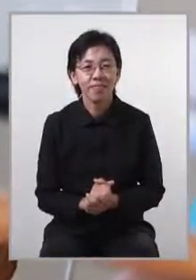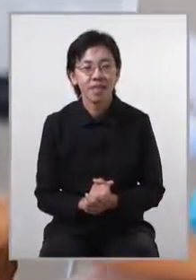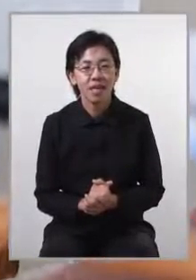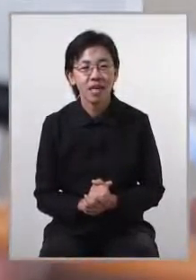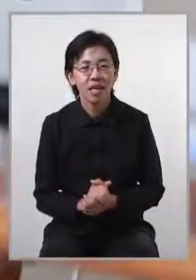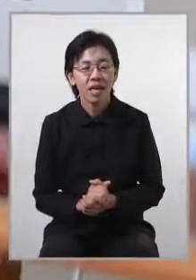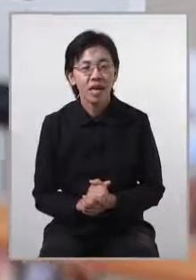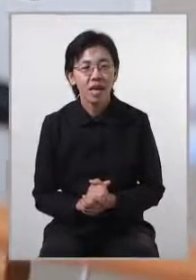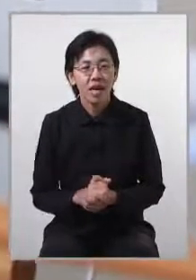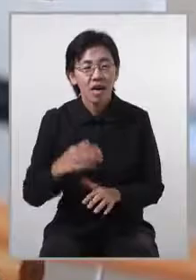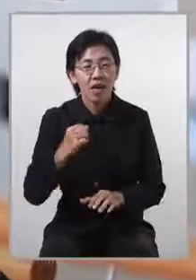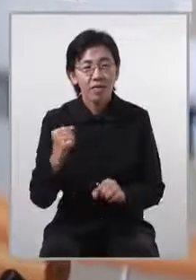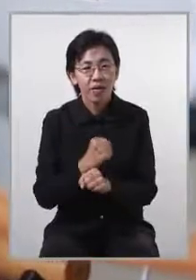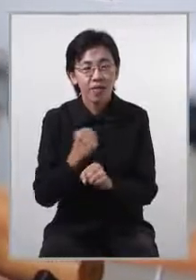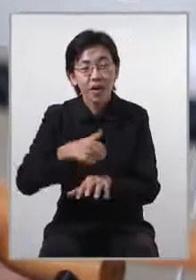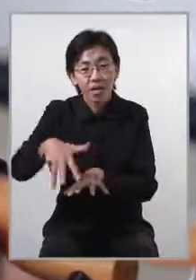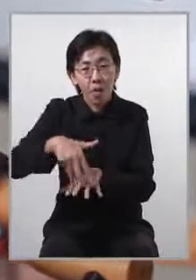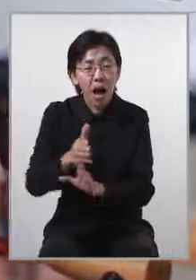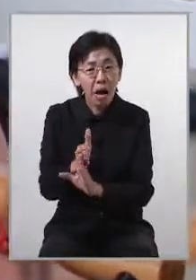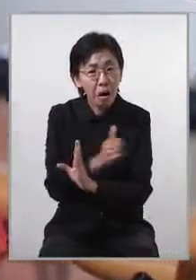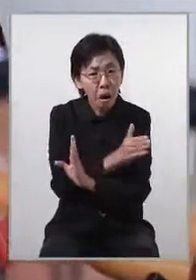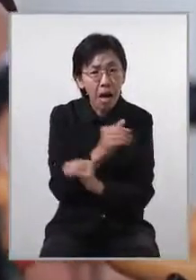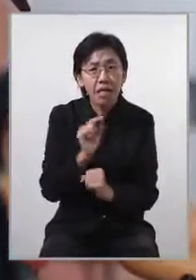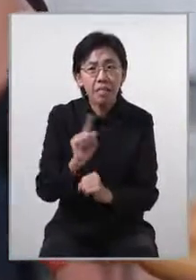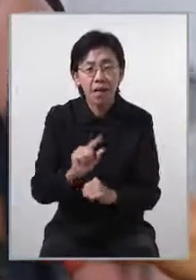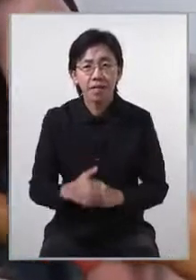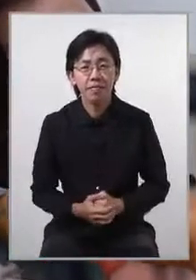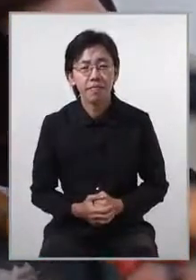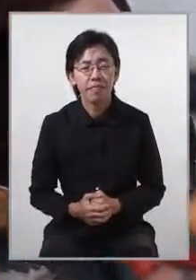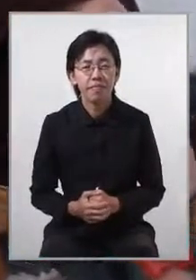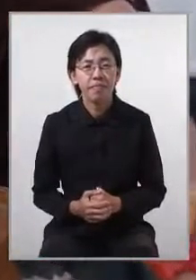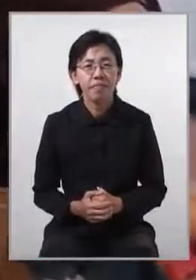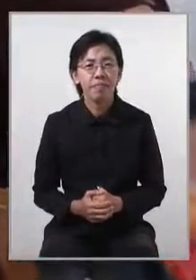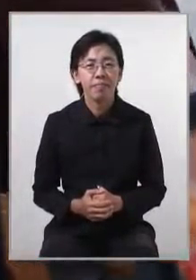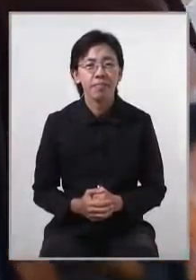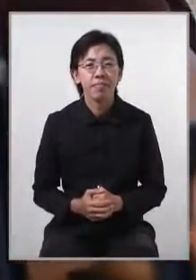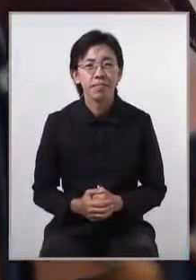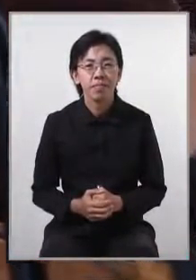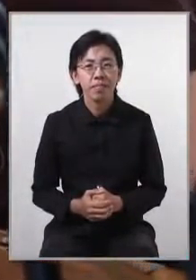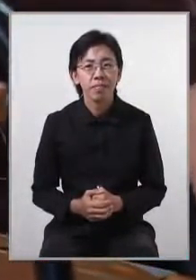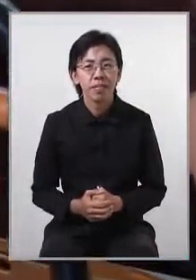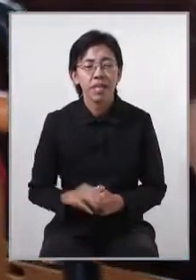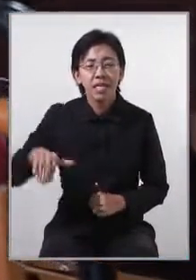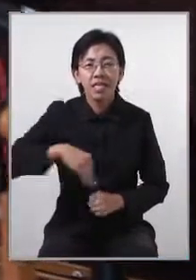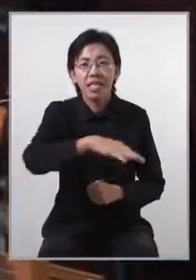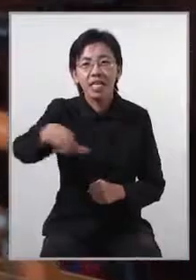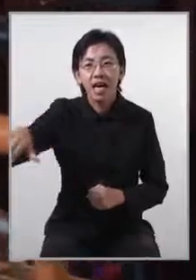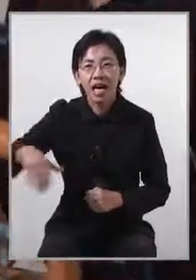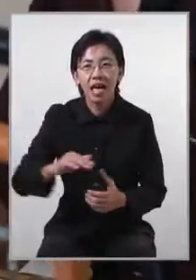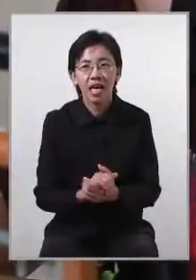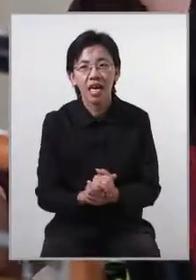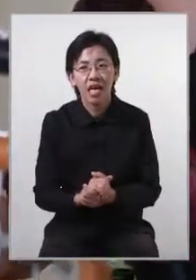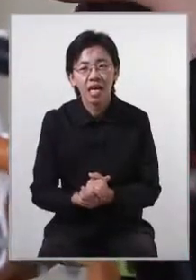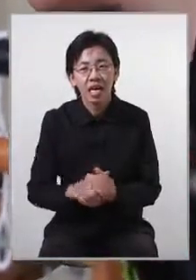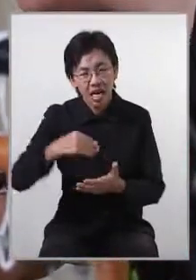อผ้าทำอะไรครับคุณพ่อ เด็กคนนี้ทุกคนนะฮะจบจากโรงเรียนการศึกษาพิ